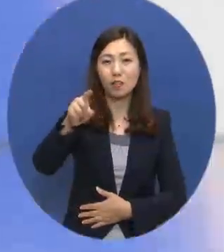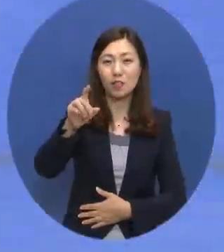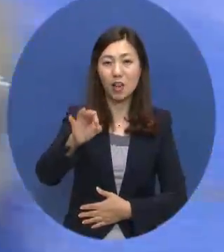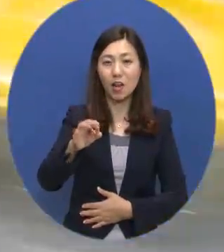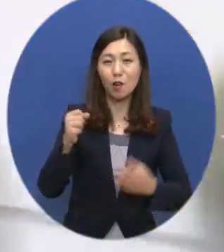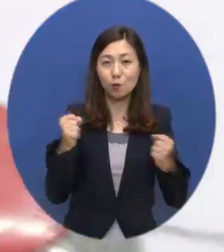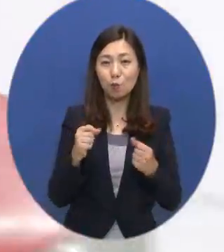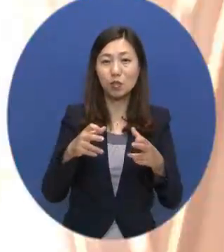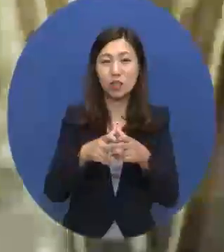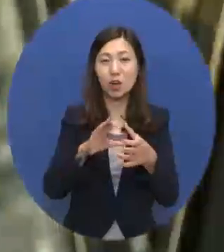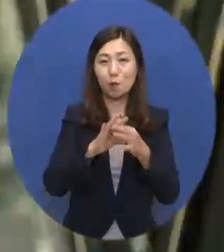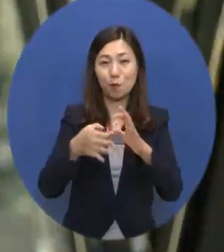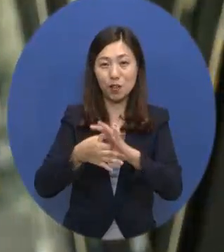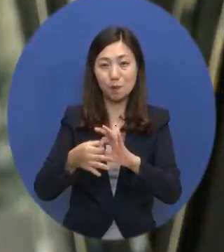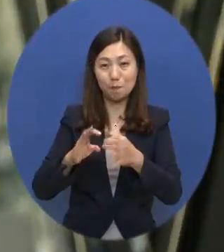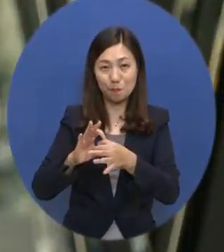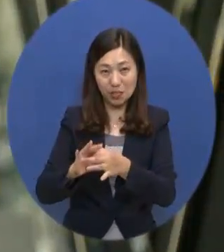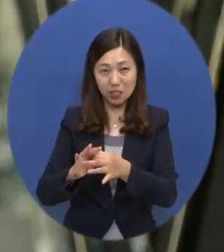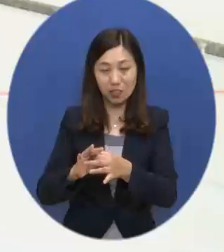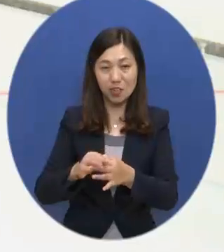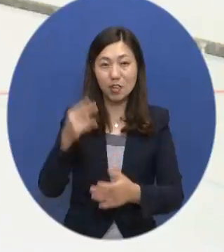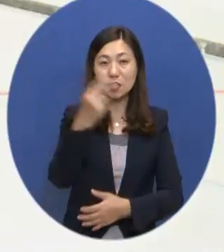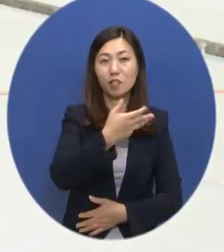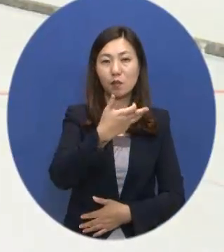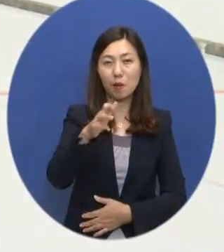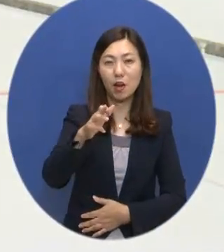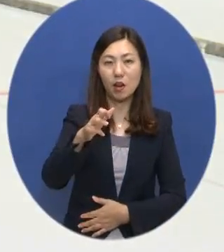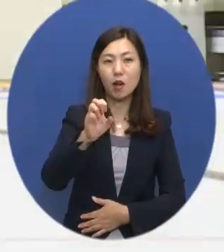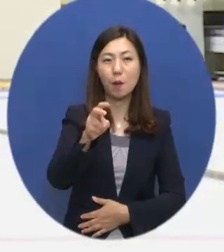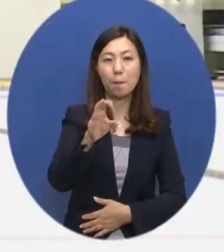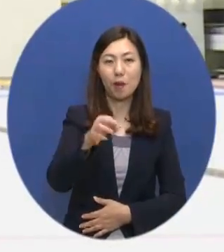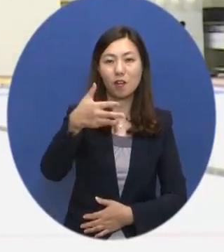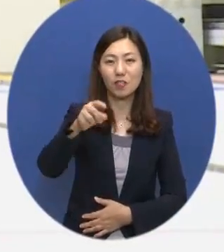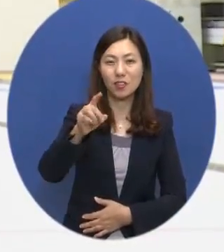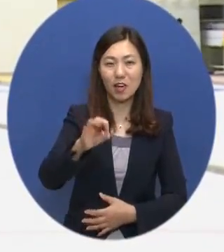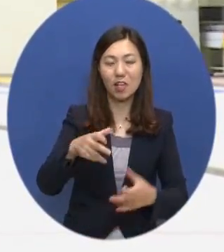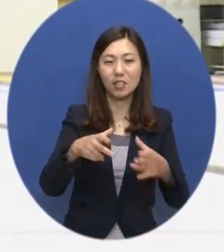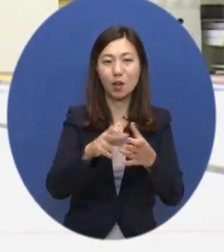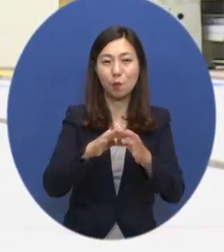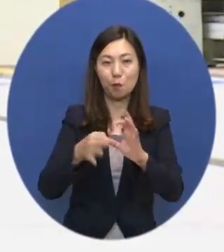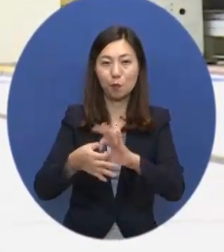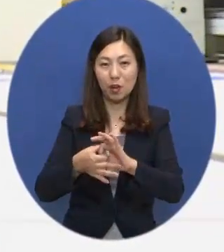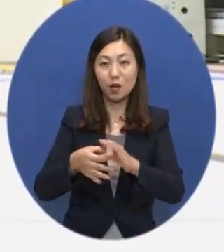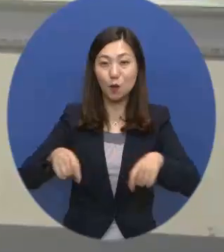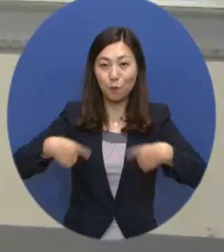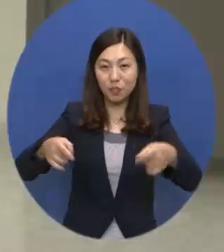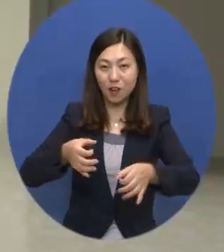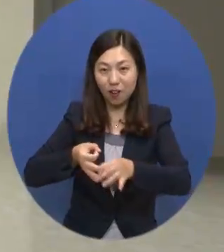패럴림픽. 2018 평창 동계 패럴림픽 휠체어 컬링팀